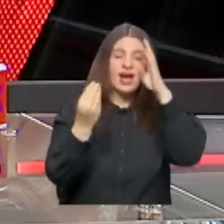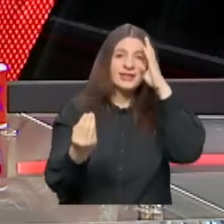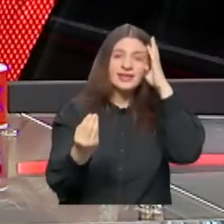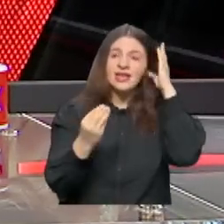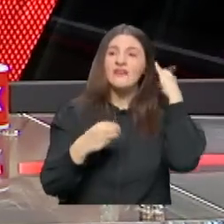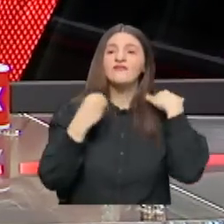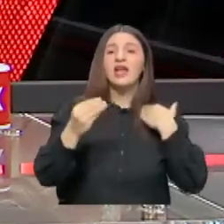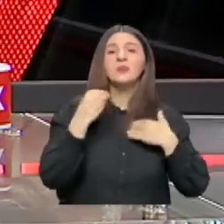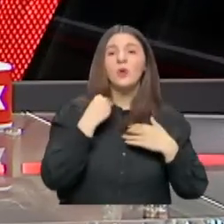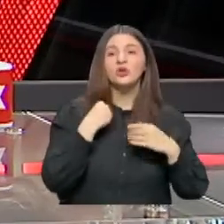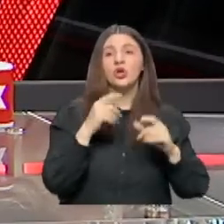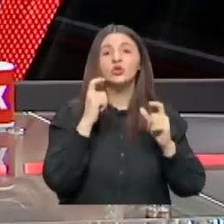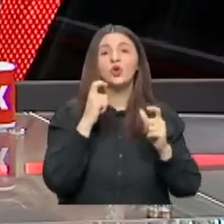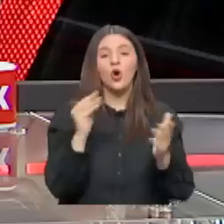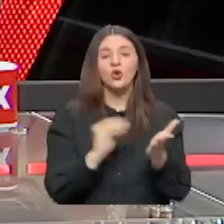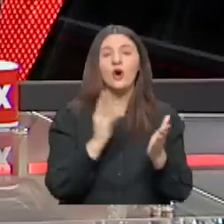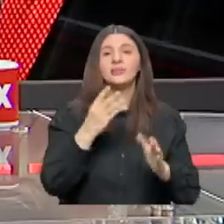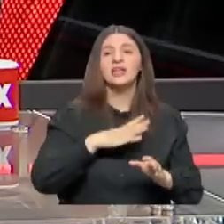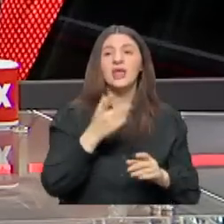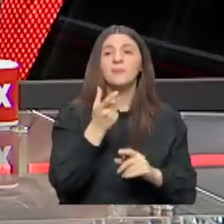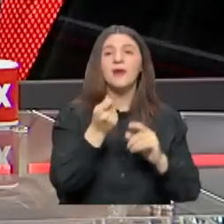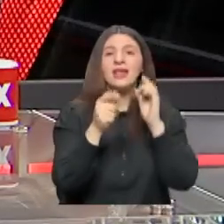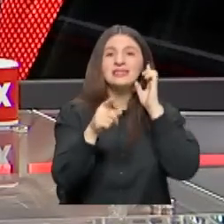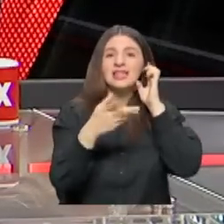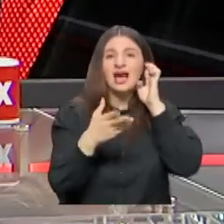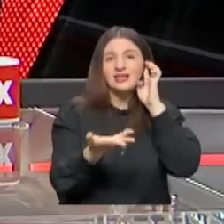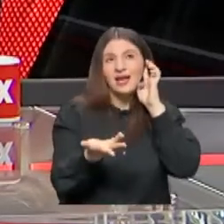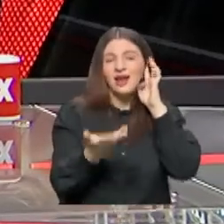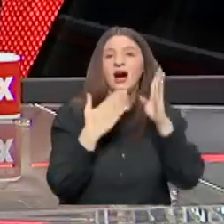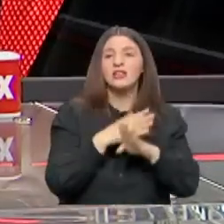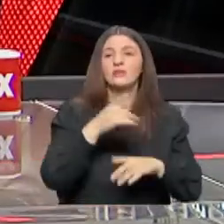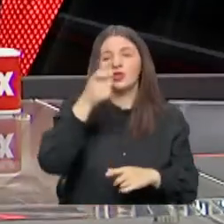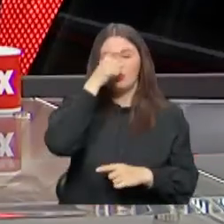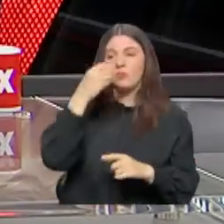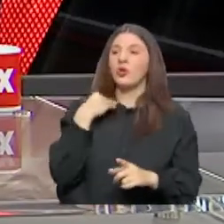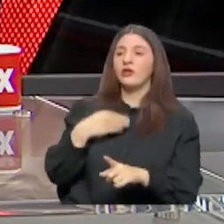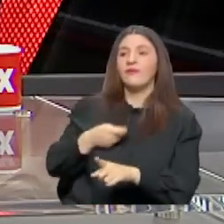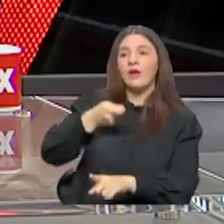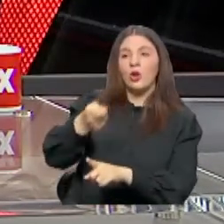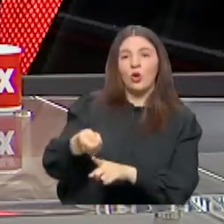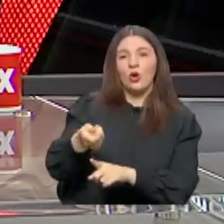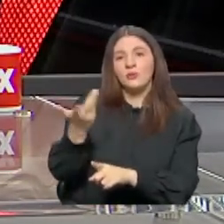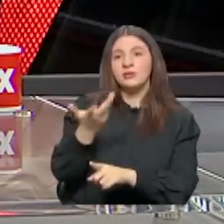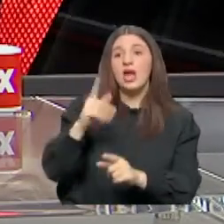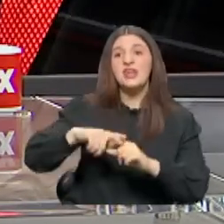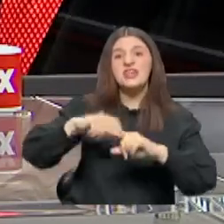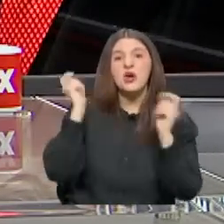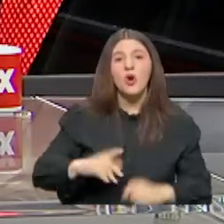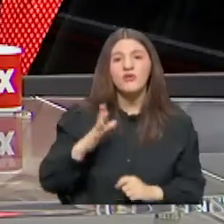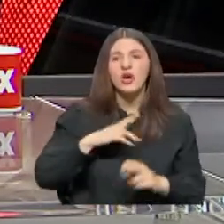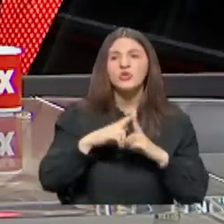zaman verdiğin borcun sigortalanması için istedikleri para sizden. Türkiye'ye borç verirken rekorlar kırıyor.